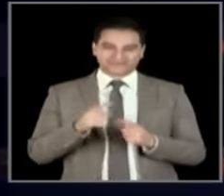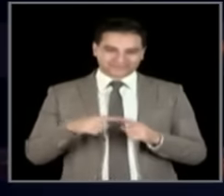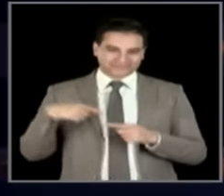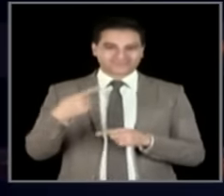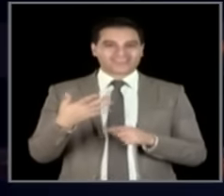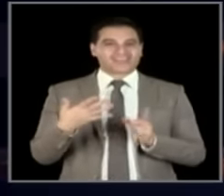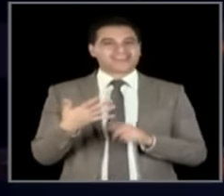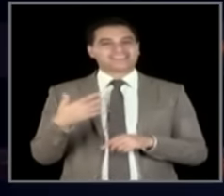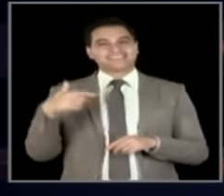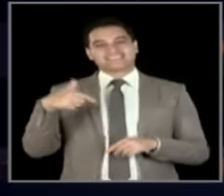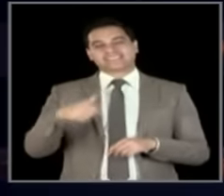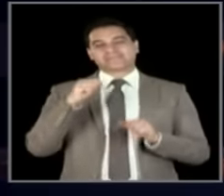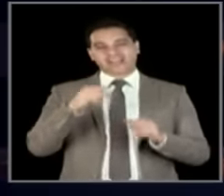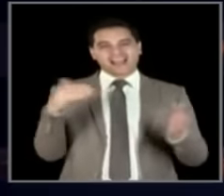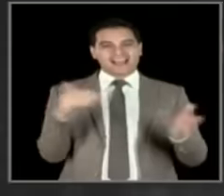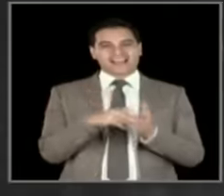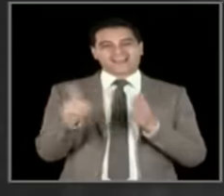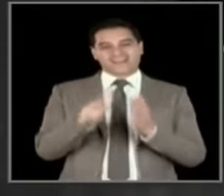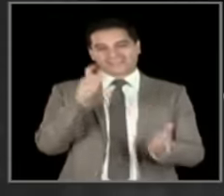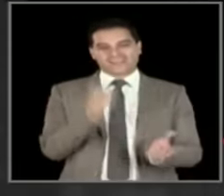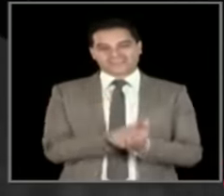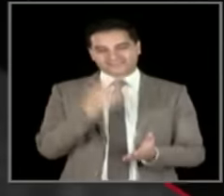ودلوقتي مع آخر فقرة، فقرة عجلة الحظ.